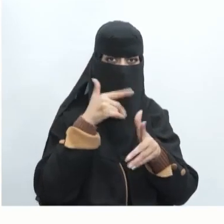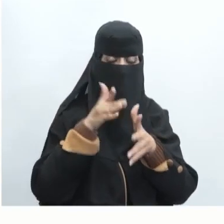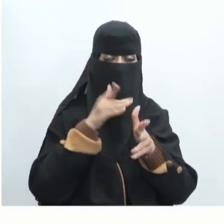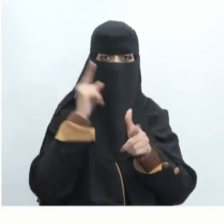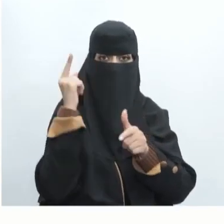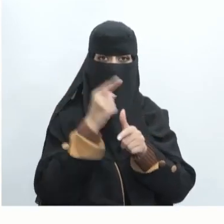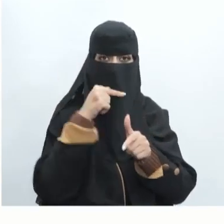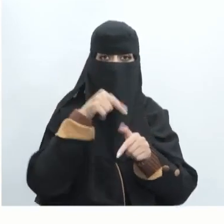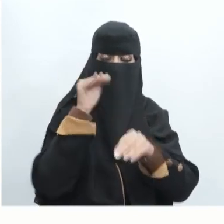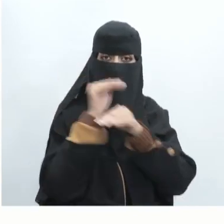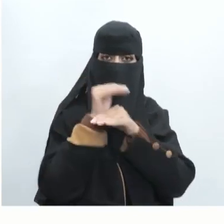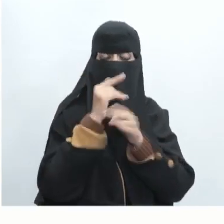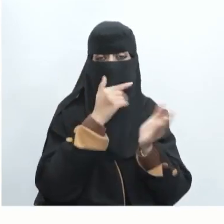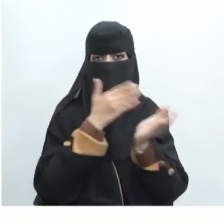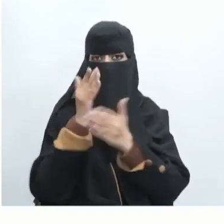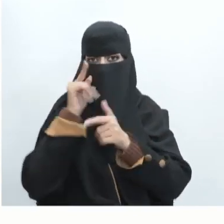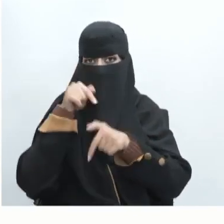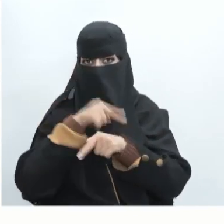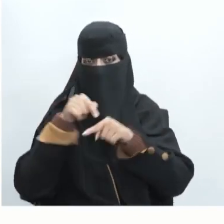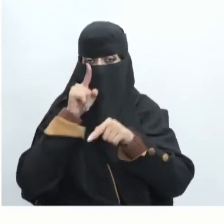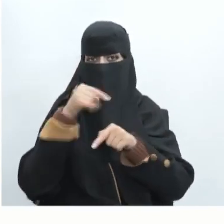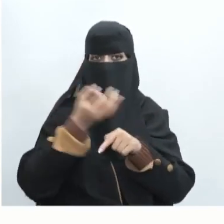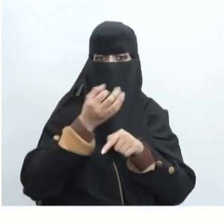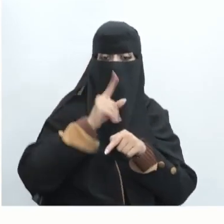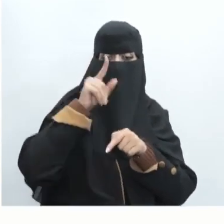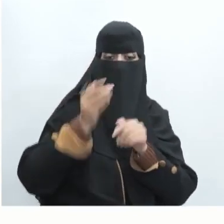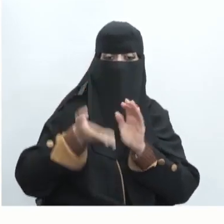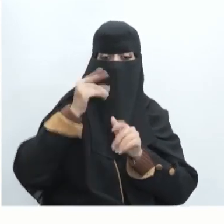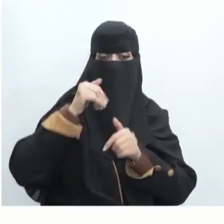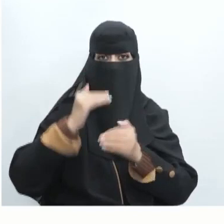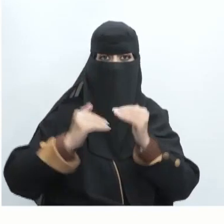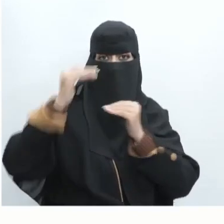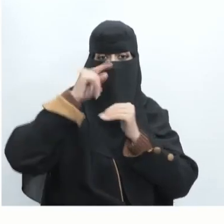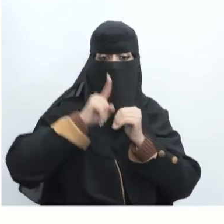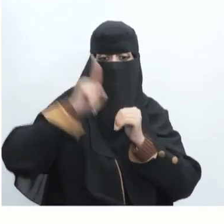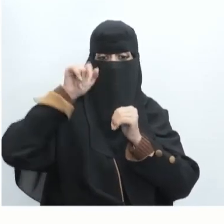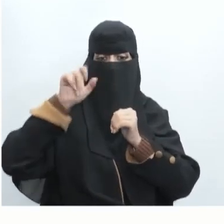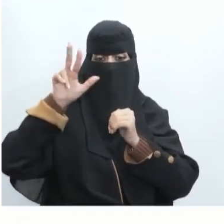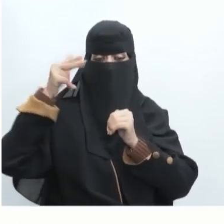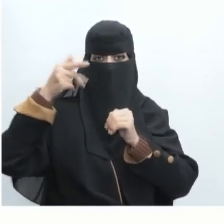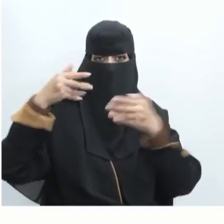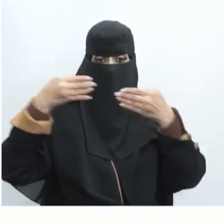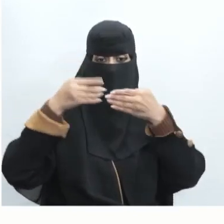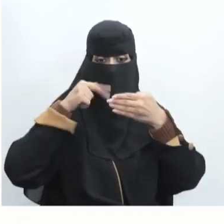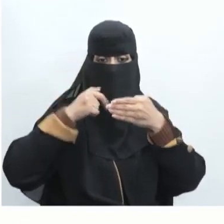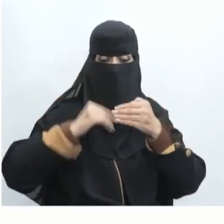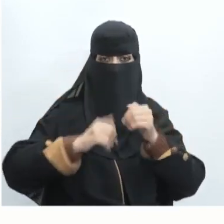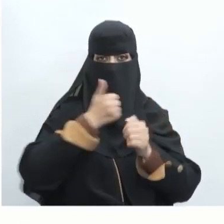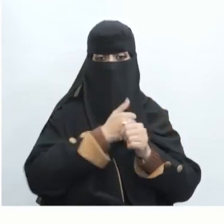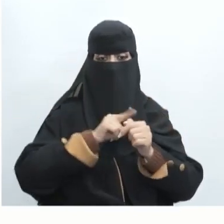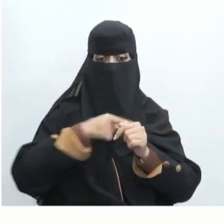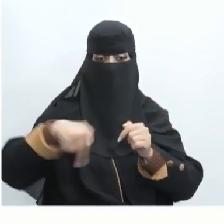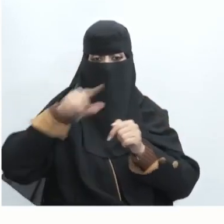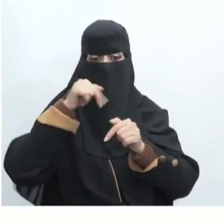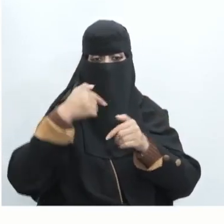التعليم ويدعو له لقوله تعالى يرفع الله الذين امنوا منكم والذين